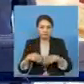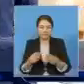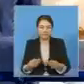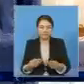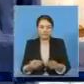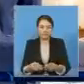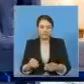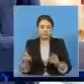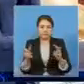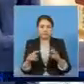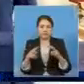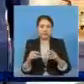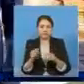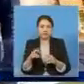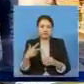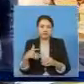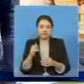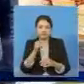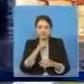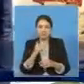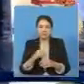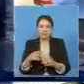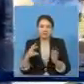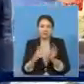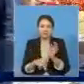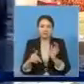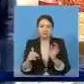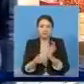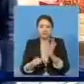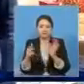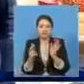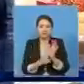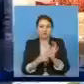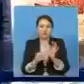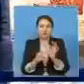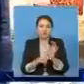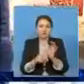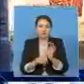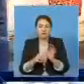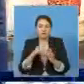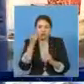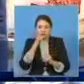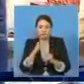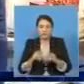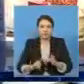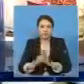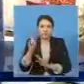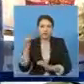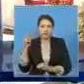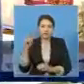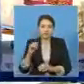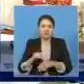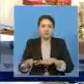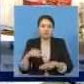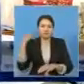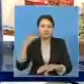тут и поисковый 30 лет. И вот с 86 года многие спрашивают, почему 86 год – это основание афганского движения